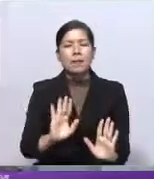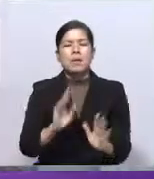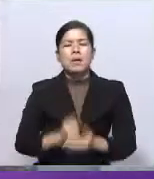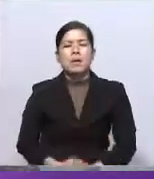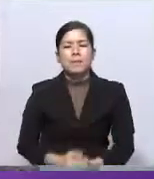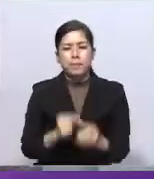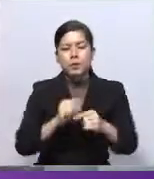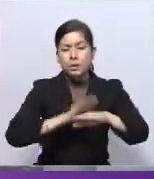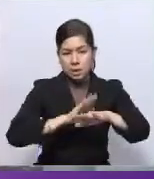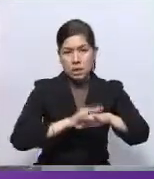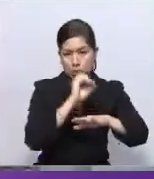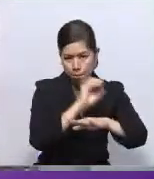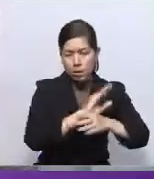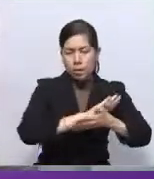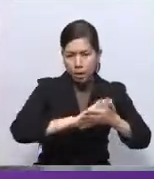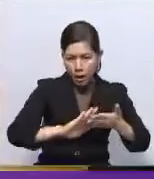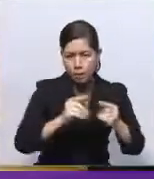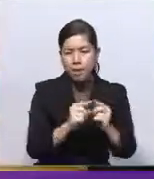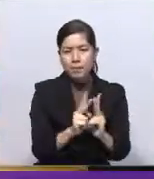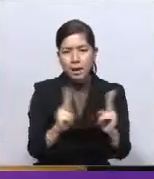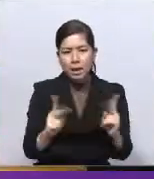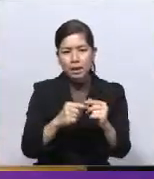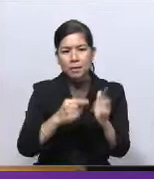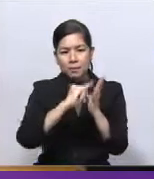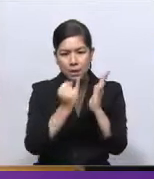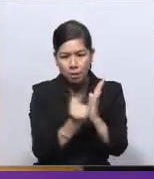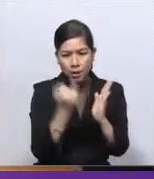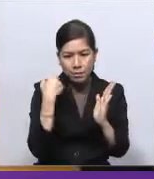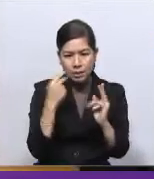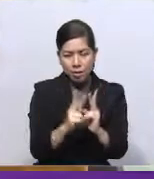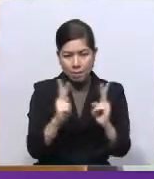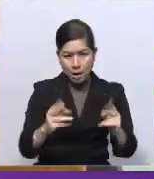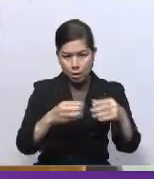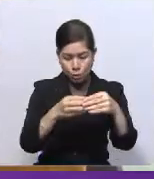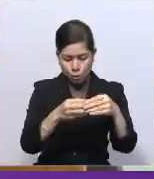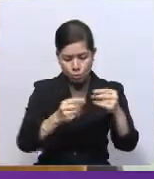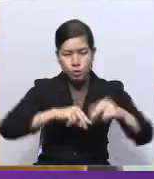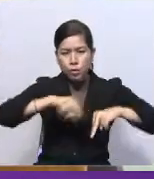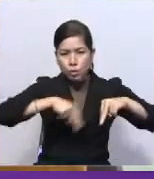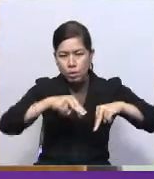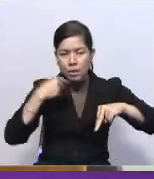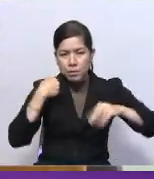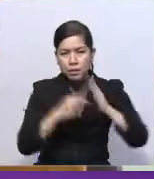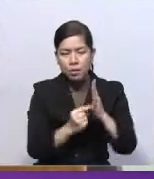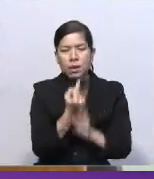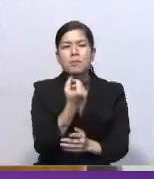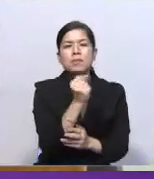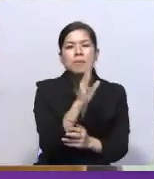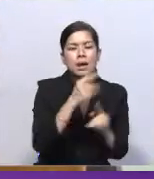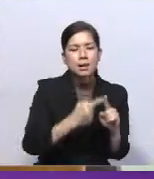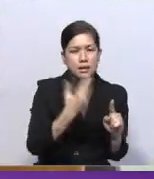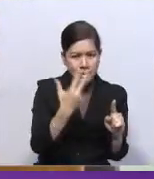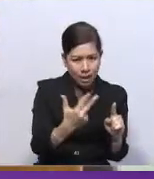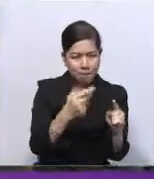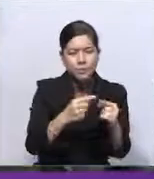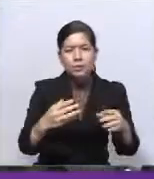ยคณะกรรมการระดับจังหวัดค่ะซึ่งก็มีการตั้งขึ้นมาเพื่อที่จะตรวจสอบเรื่องนี้นะคะตั้งแต่วันที่15มีนาคมได้